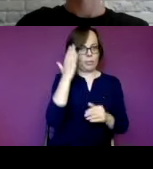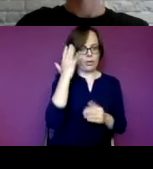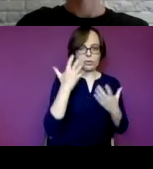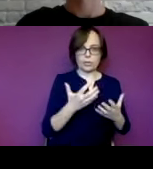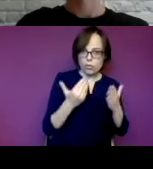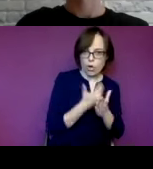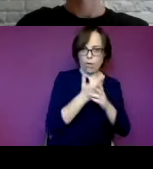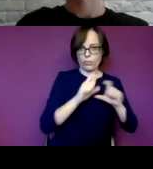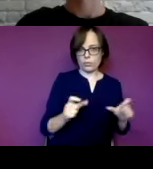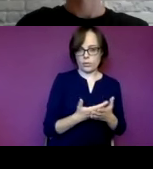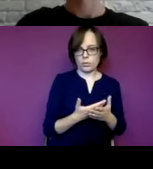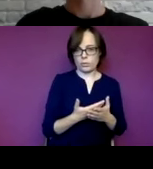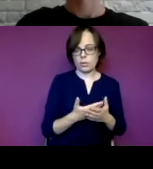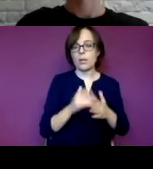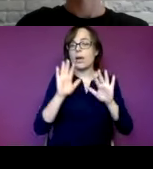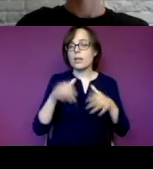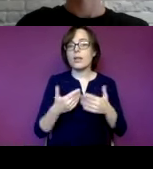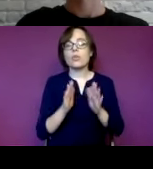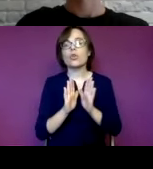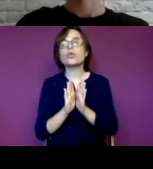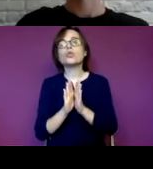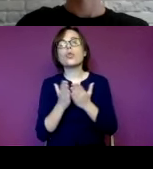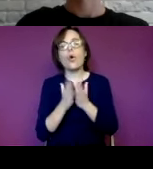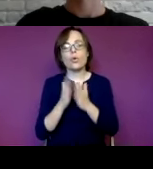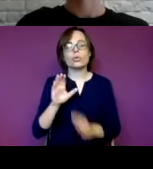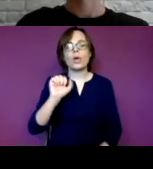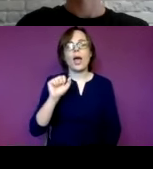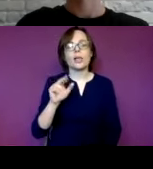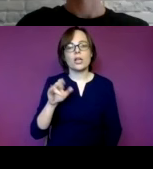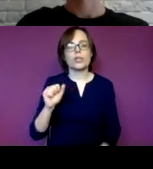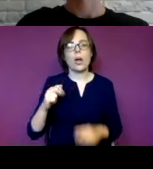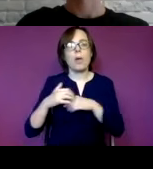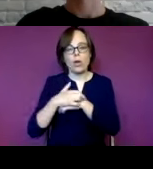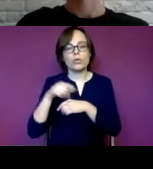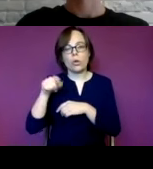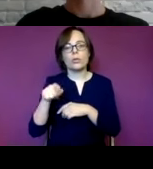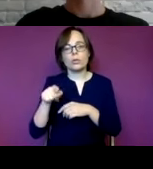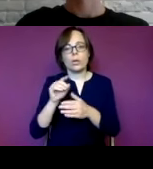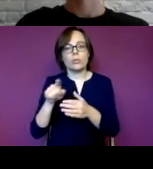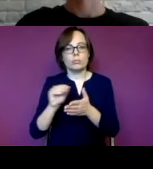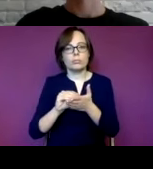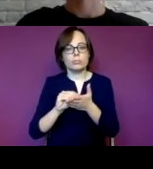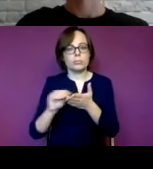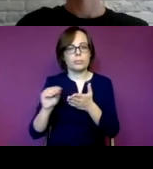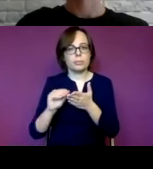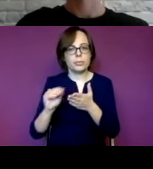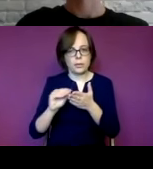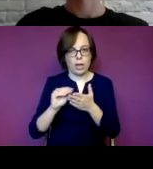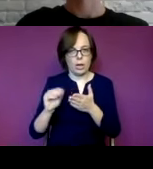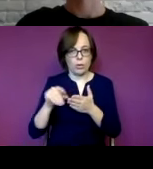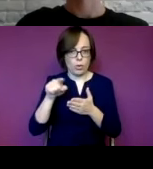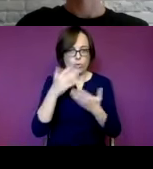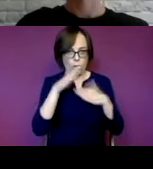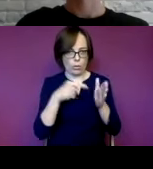Agnieszki Pojączkowskiej się pojawił taki cytat w rozmowie o sidingowaniu drewnianych domów, który bardzo fajnie ten proces